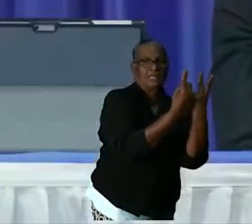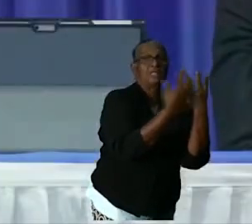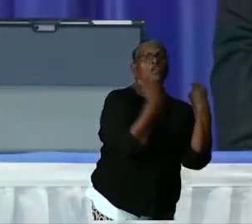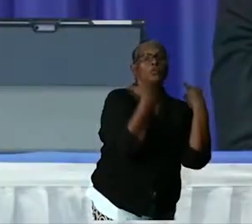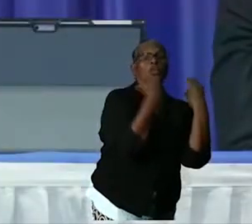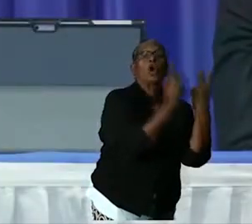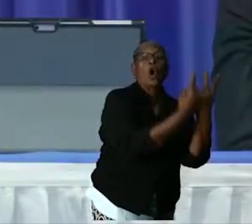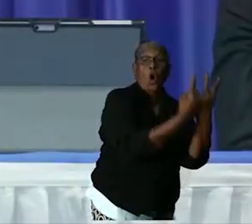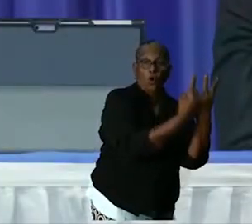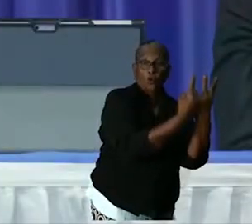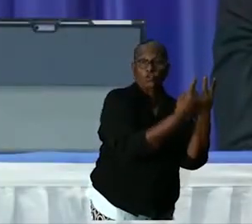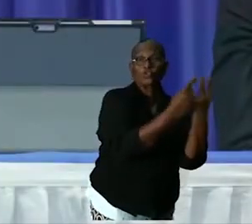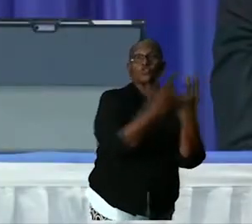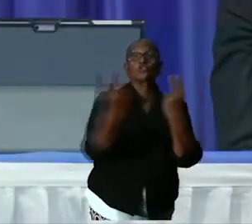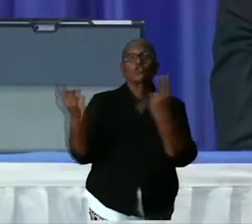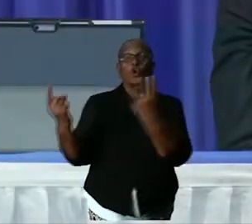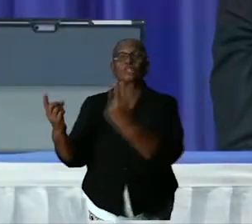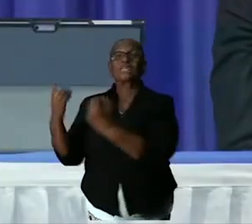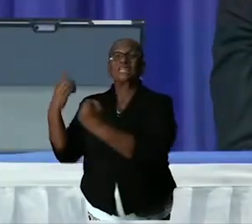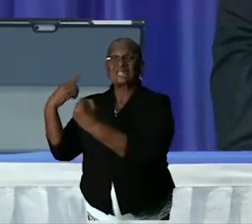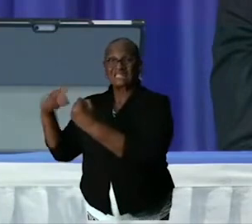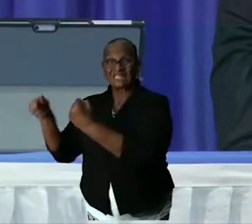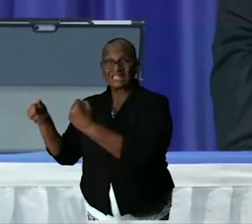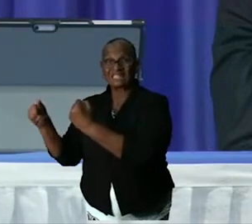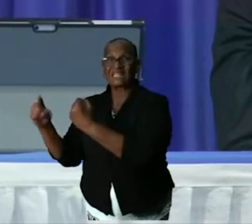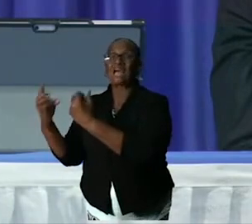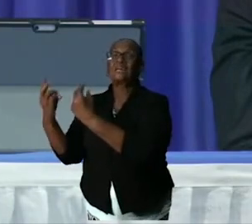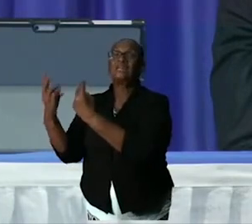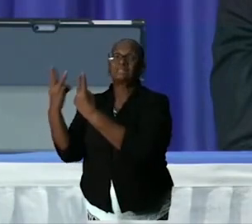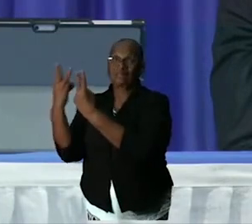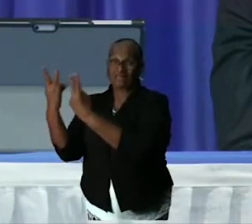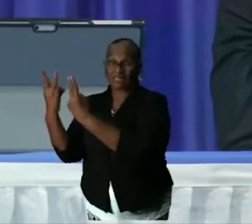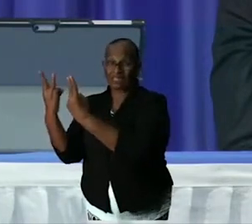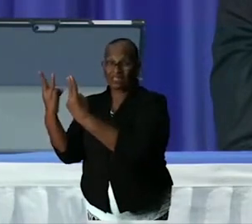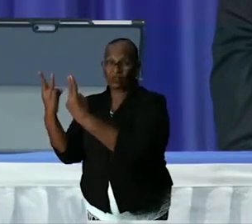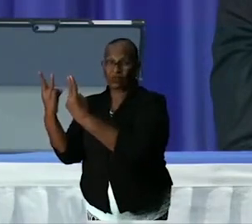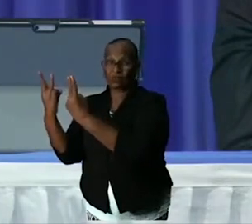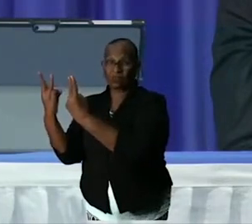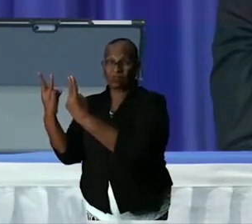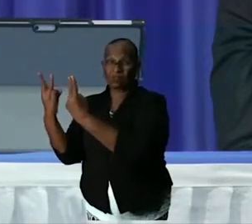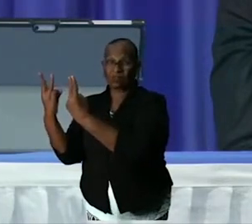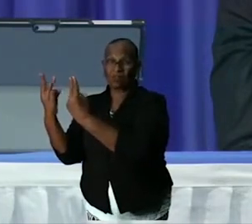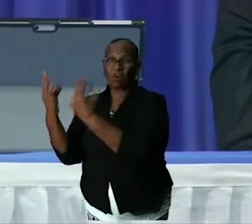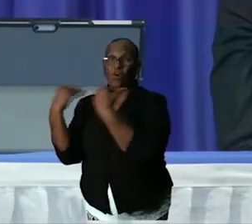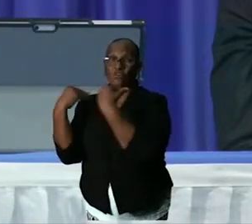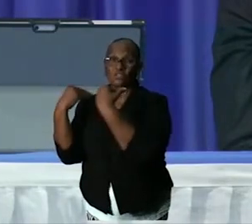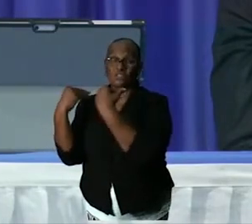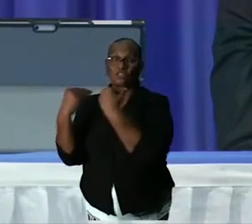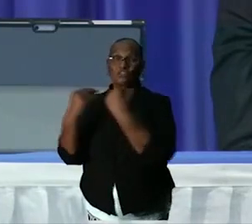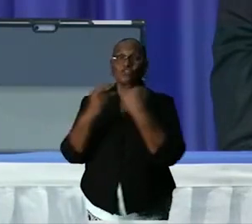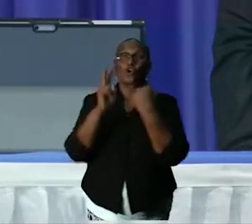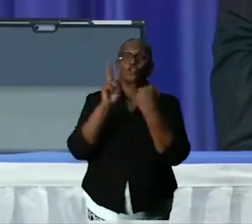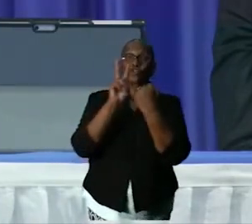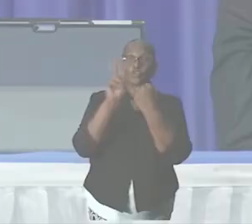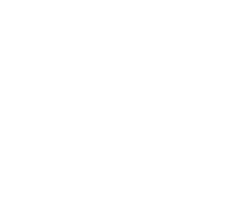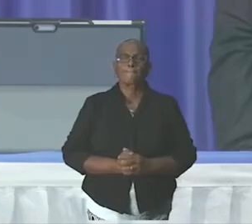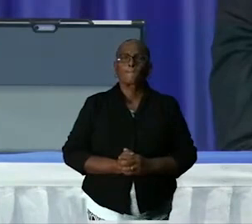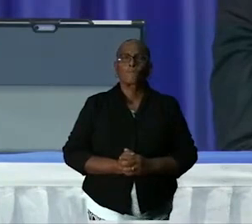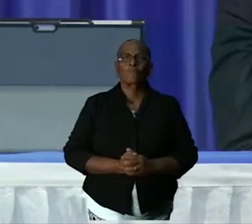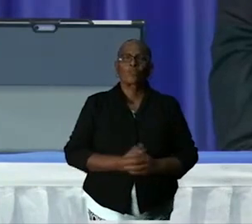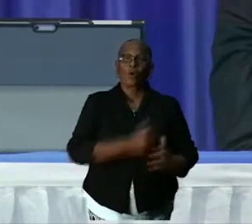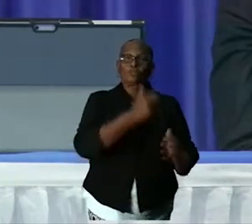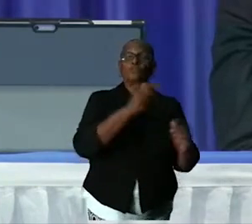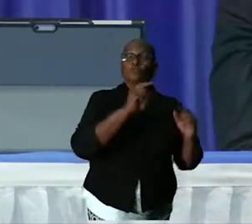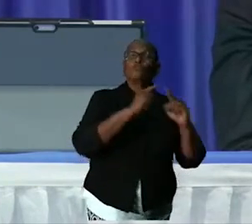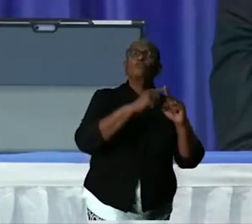23 augustus 2020 in heel Suriname van 20 uur tot 5 uur.